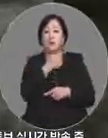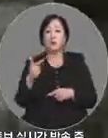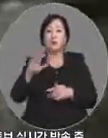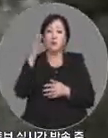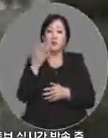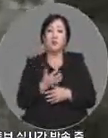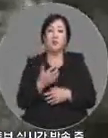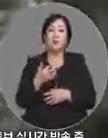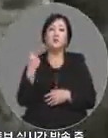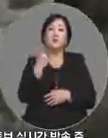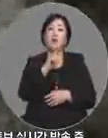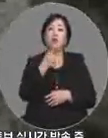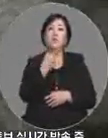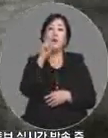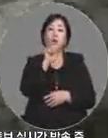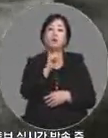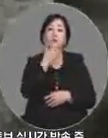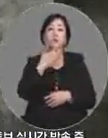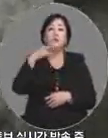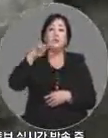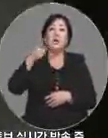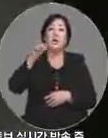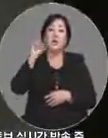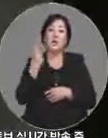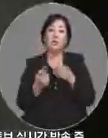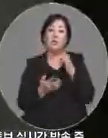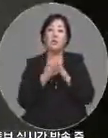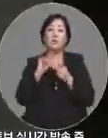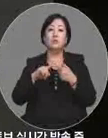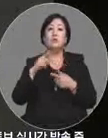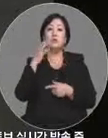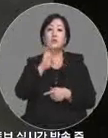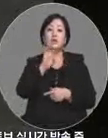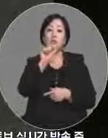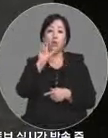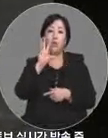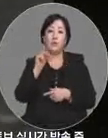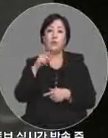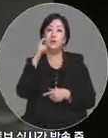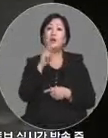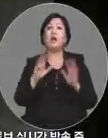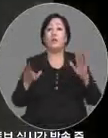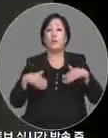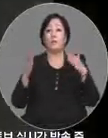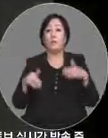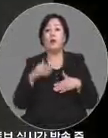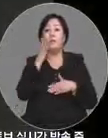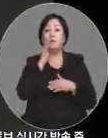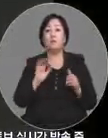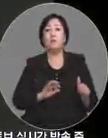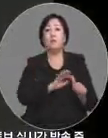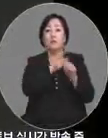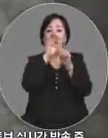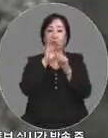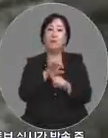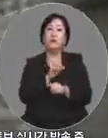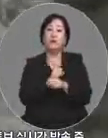기록된 1959년 살아보는 초속 85m 의 강풍으로 울산 을 간 토했습니다